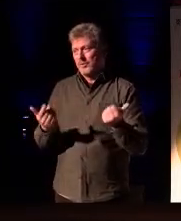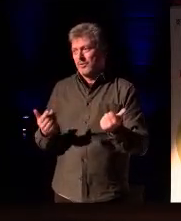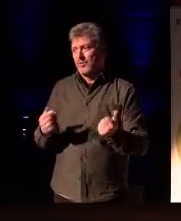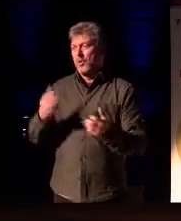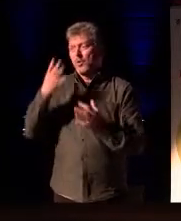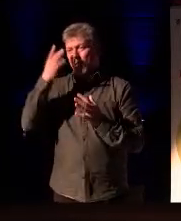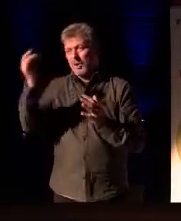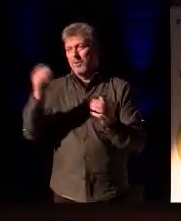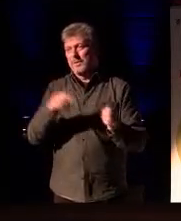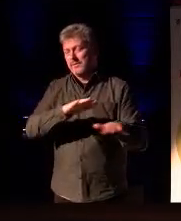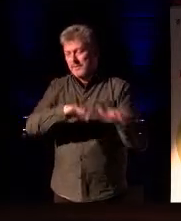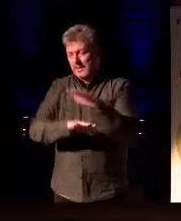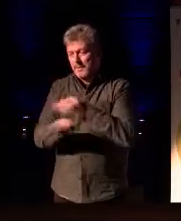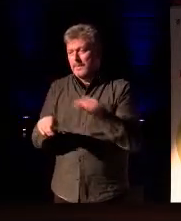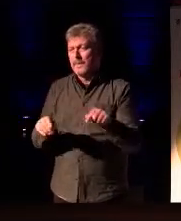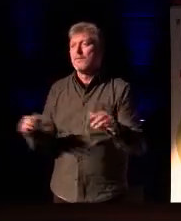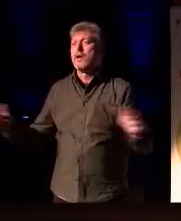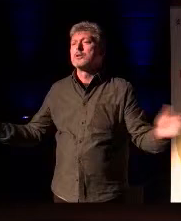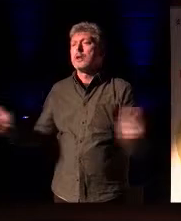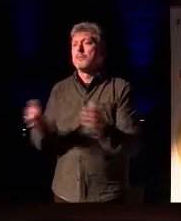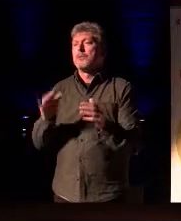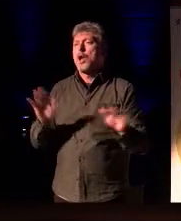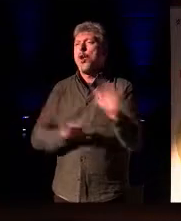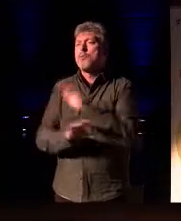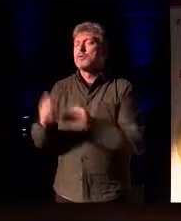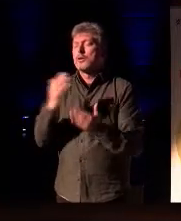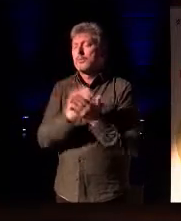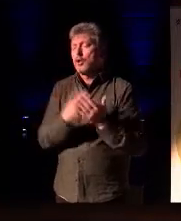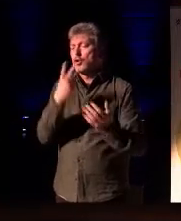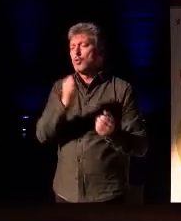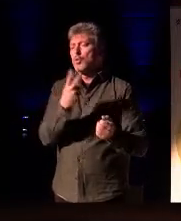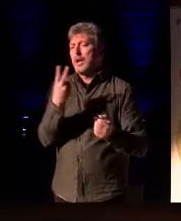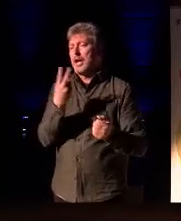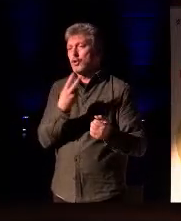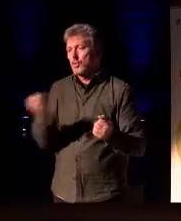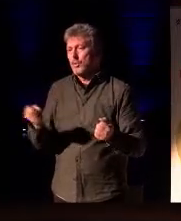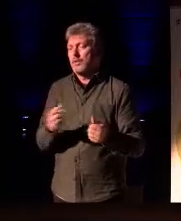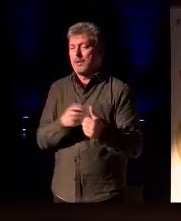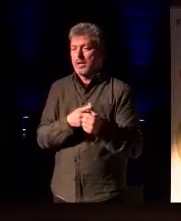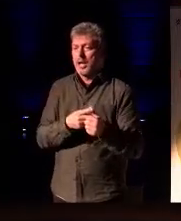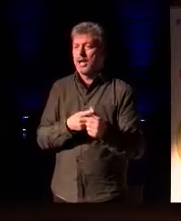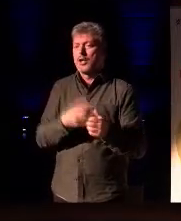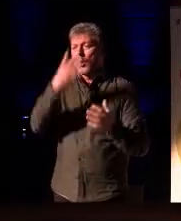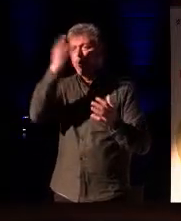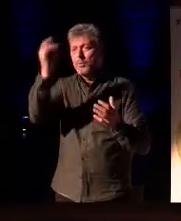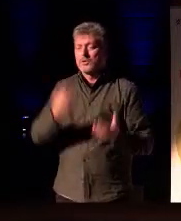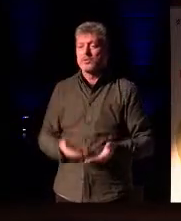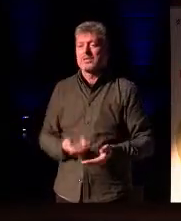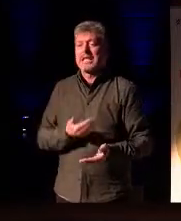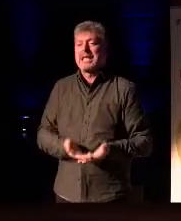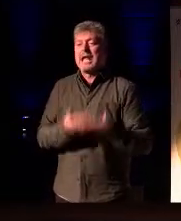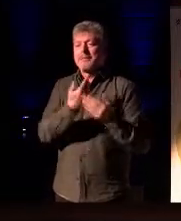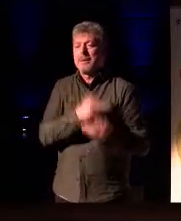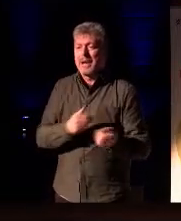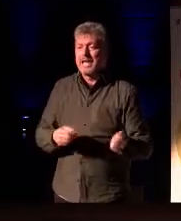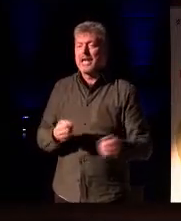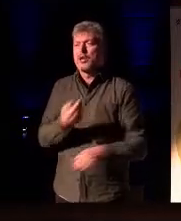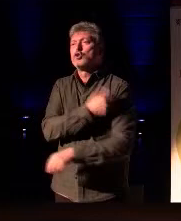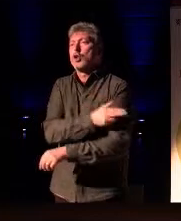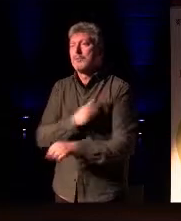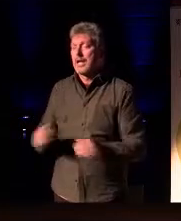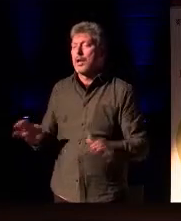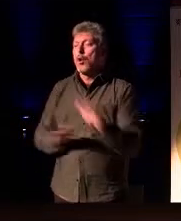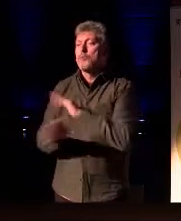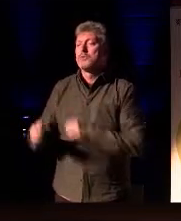har samlet I omsorgsplan 2020. Blant annet satsing på kompetanse hos hjelpepleiere, sykepleiere og